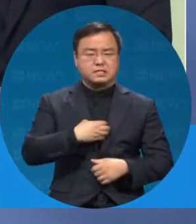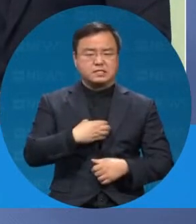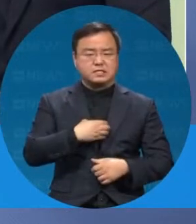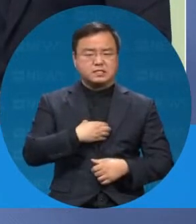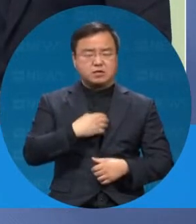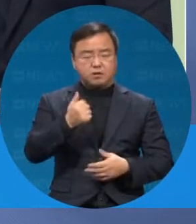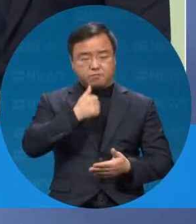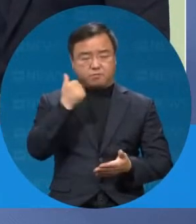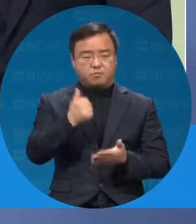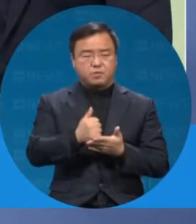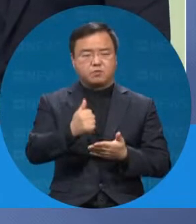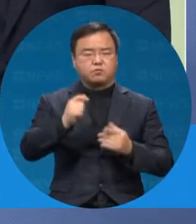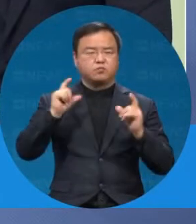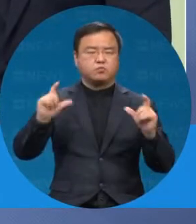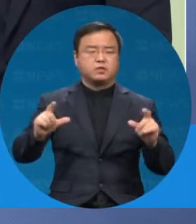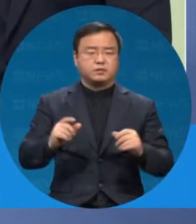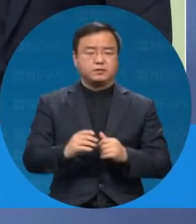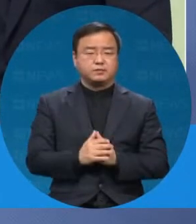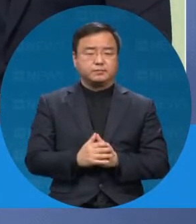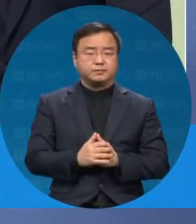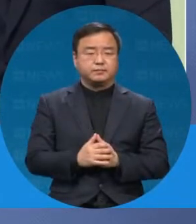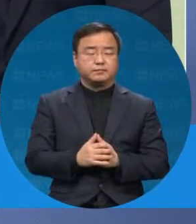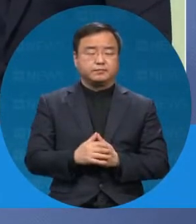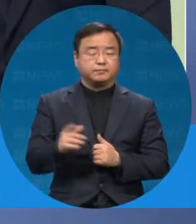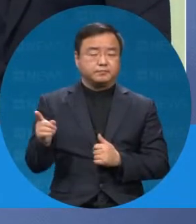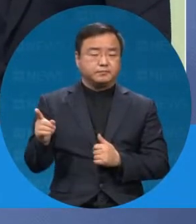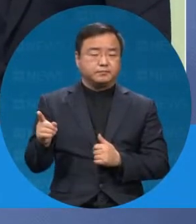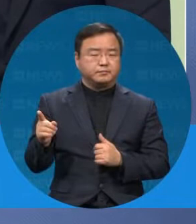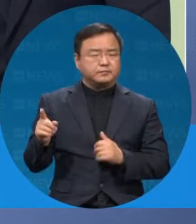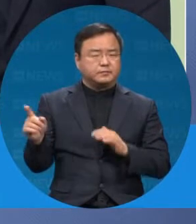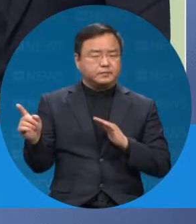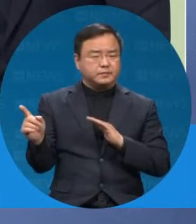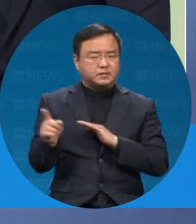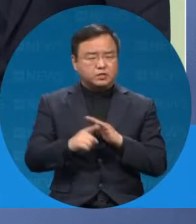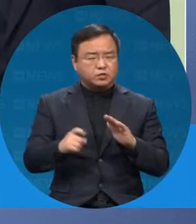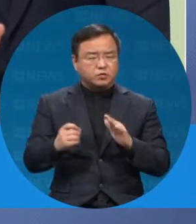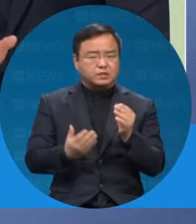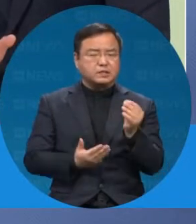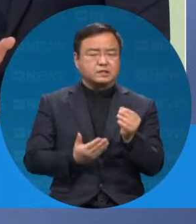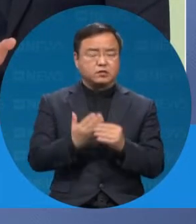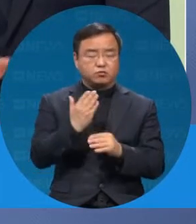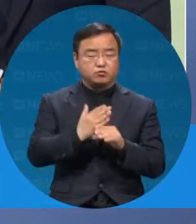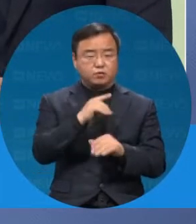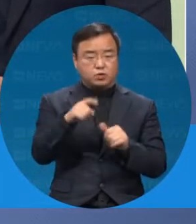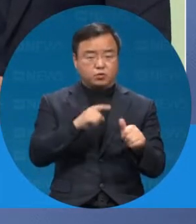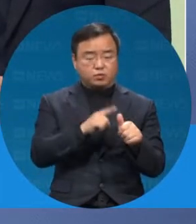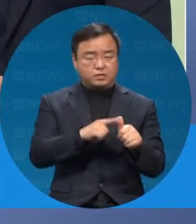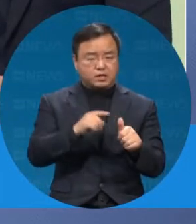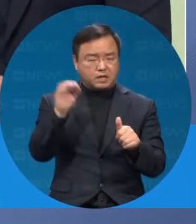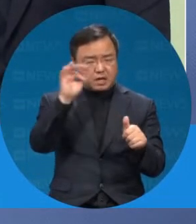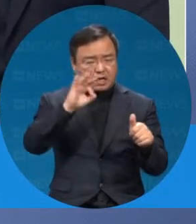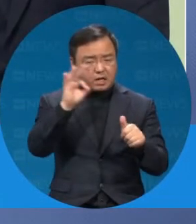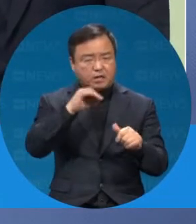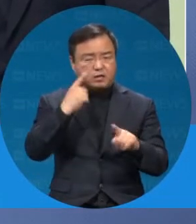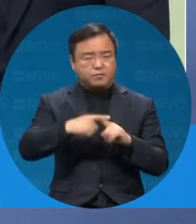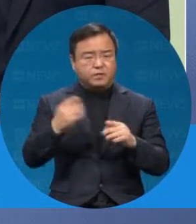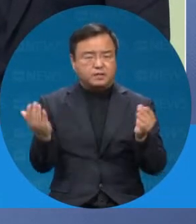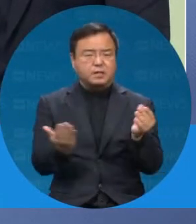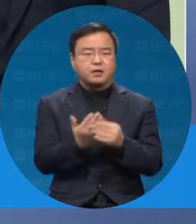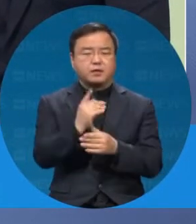평결 했읍니다 4 피고인들의 절도 사건의 용의자를 쫓는 과정에서 일어난 사건이라고 항변 했지만